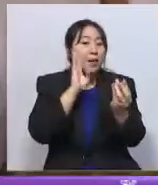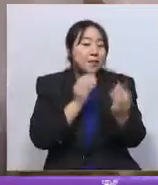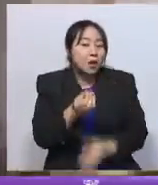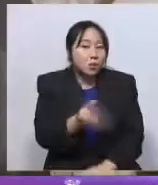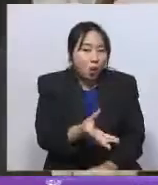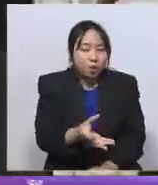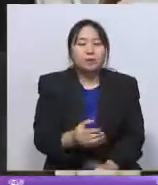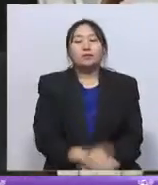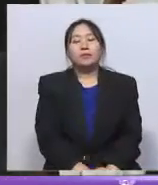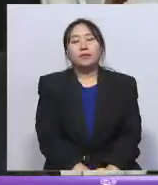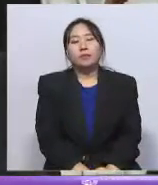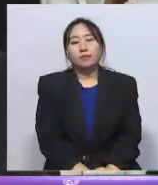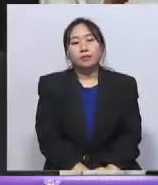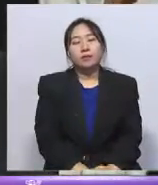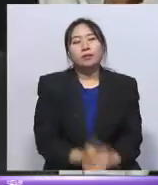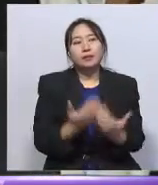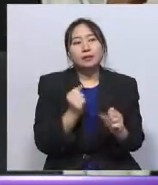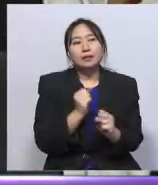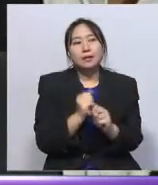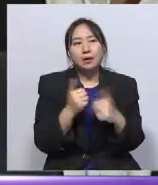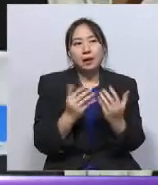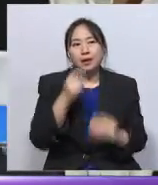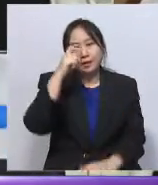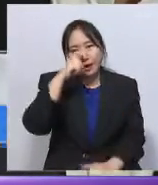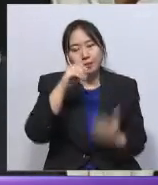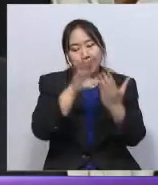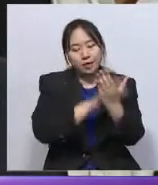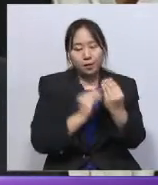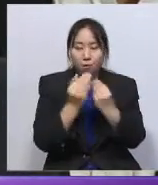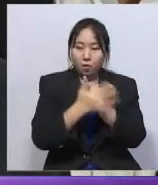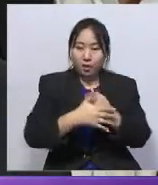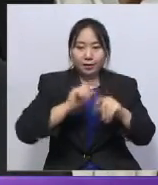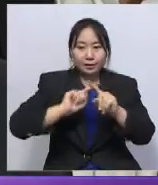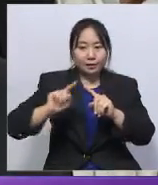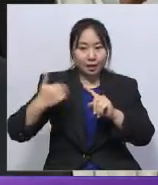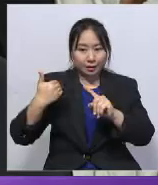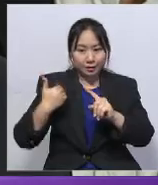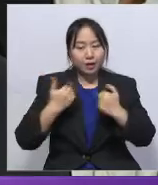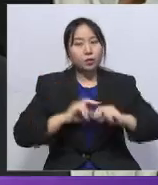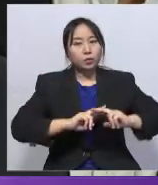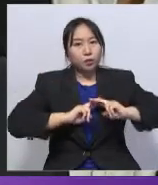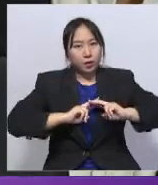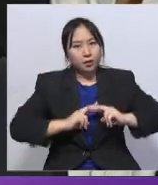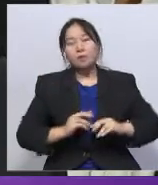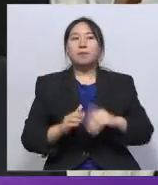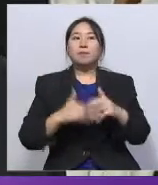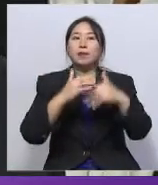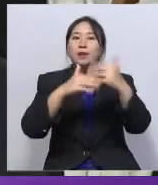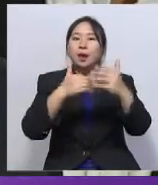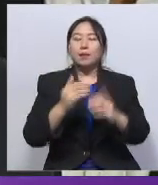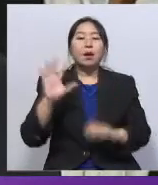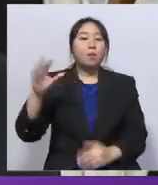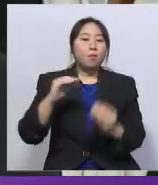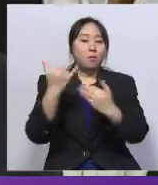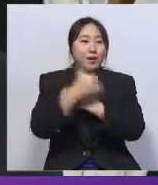ที่ทำอย่างไรให้ประเทศไทยนั้นเนี่ยนอกจากมีผลไม้หลากหลายไปทำเรื่องที่ได้แล้วเนี่ยเราต้องขยับตัวเองเป็นศูนย์กลางผลไม้ของภูมิภาคจริ